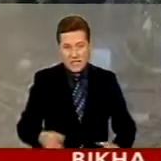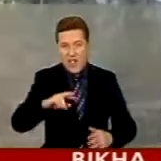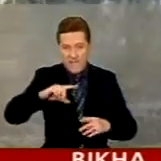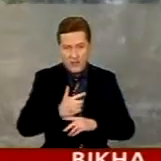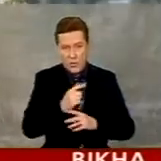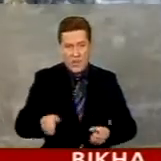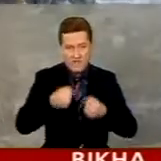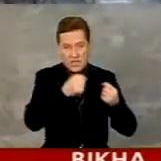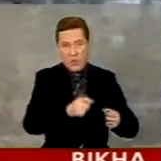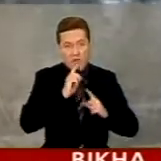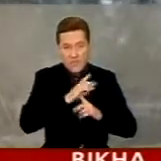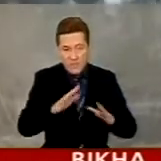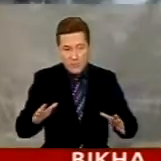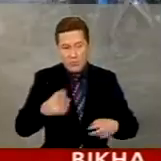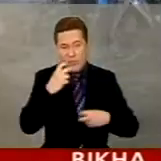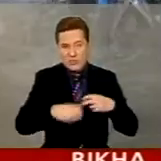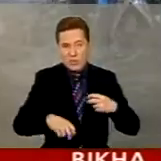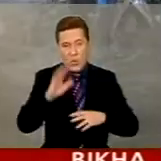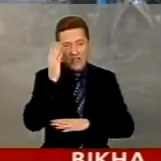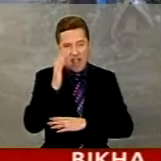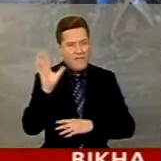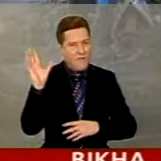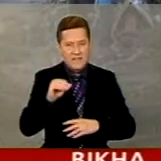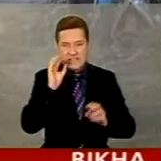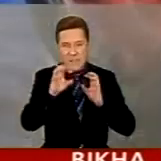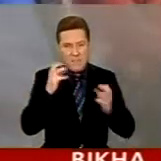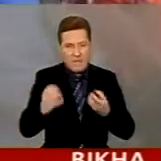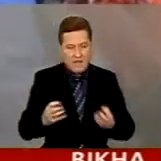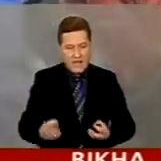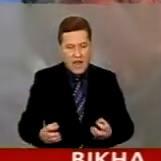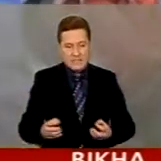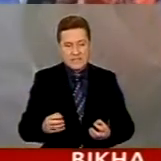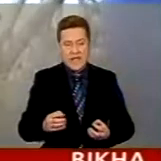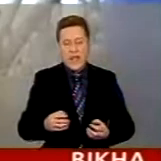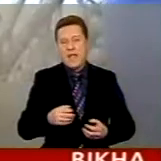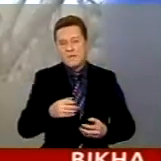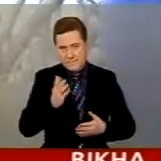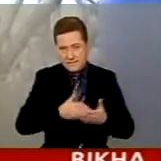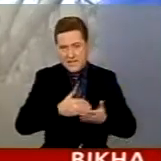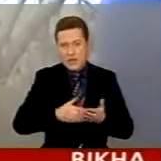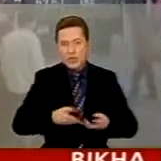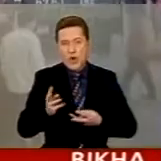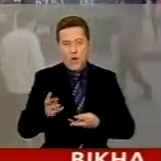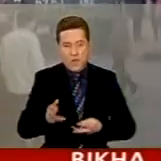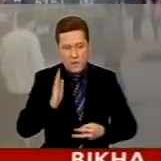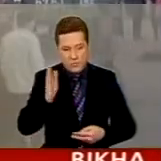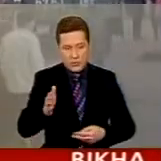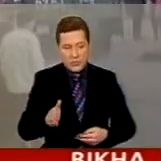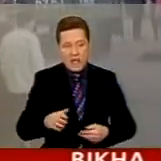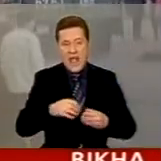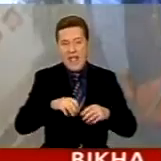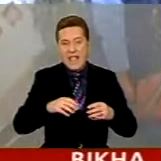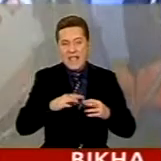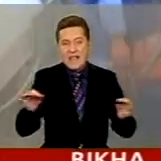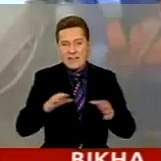не будуть, бо буровій пошкодив і дерево, і всі прикраси. Тож комунальники пиляють зелену красуню на дрова. Гілки підуть на опалення,